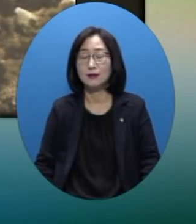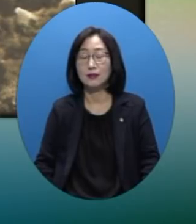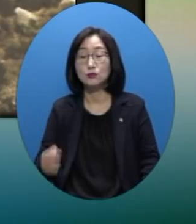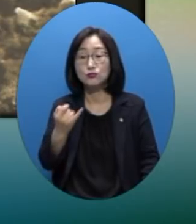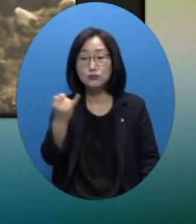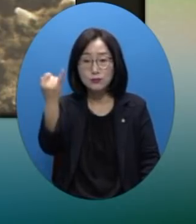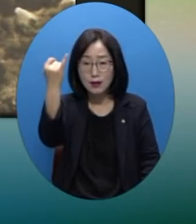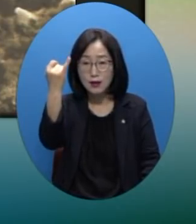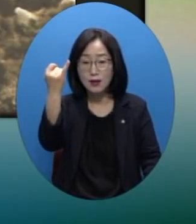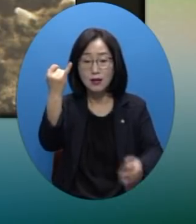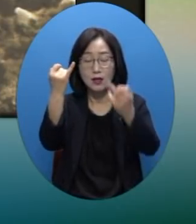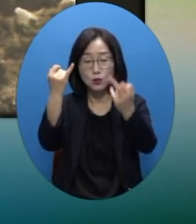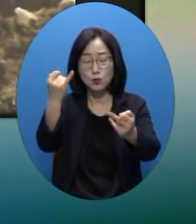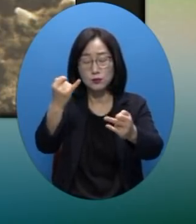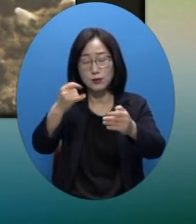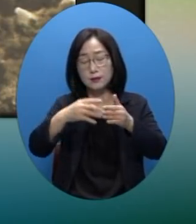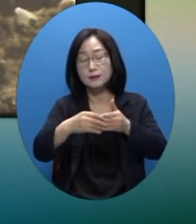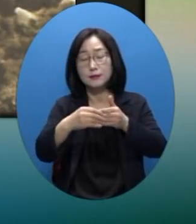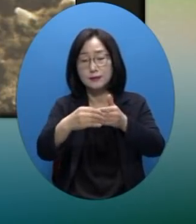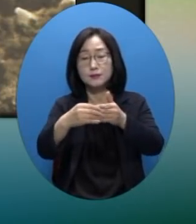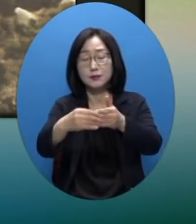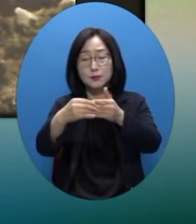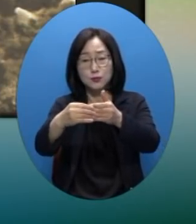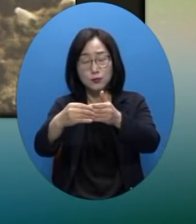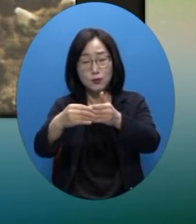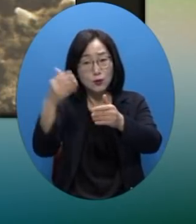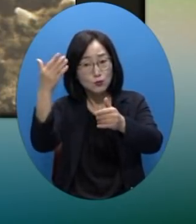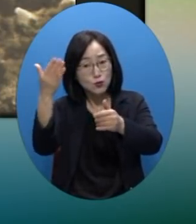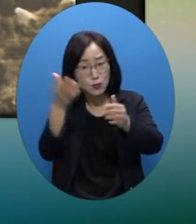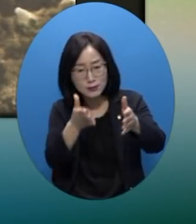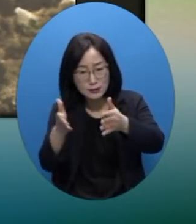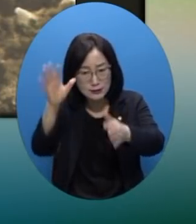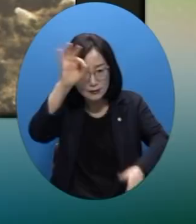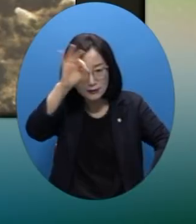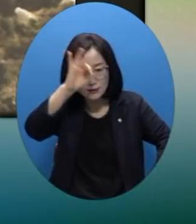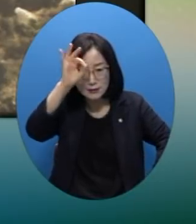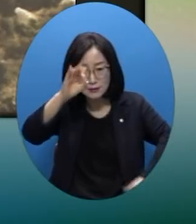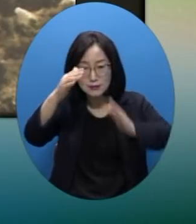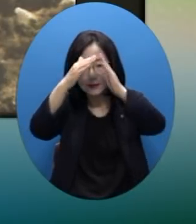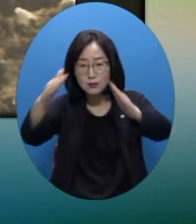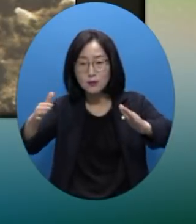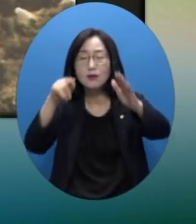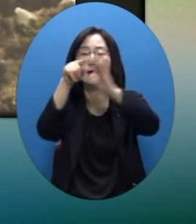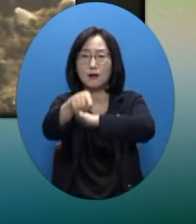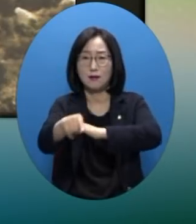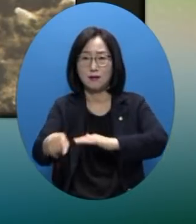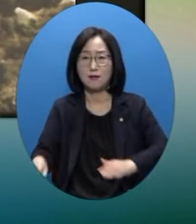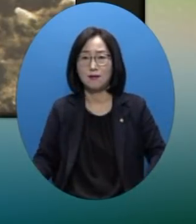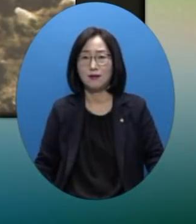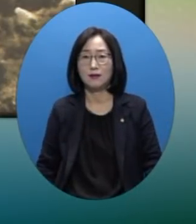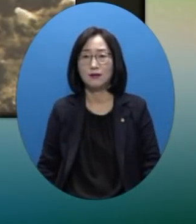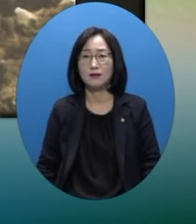누나가 동생 손을 잡고 물어 간 것이 바로 대제동 천막교회입니다. 할렐루야!